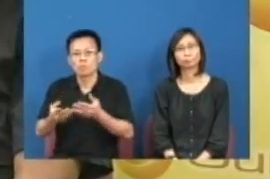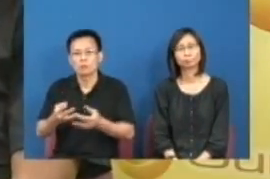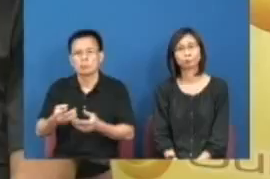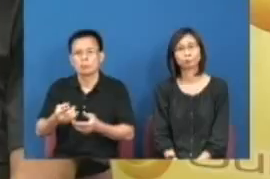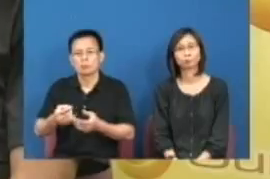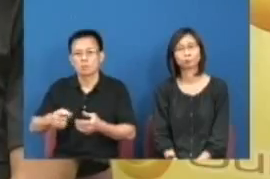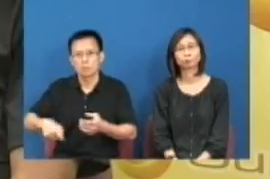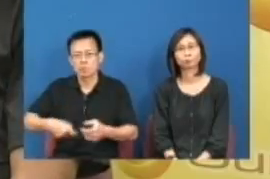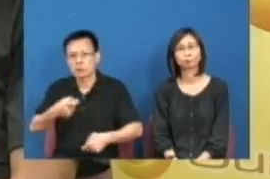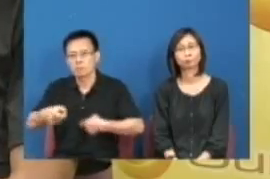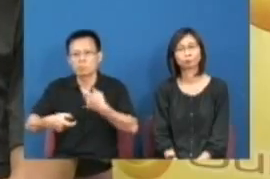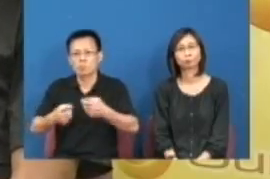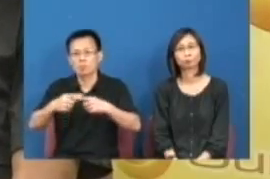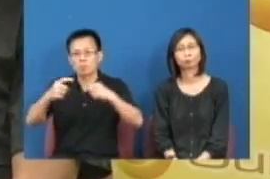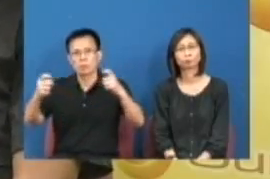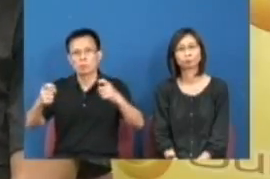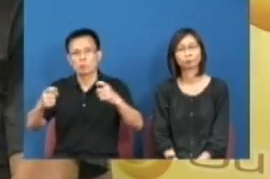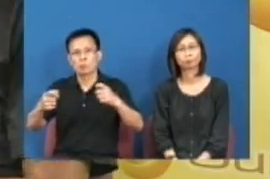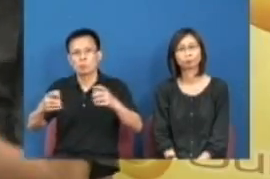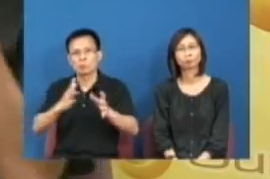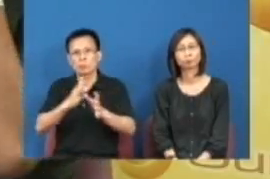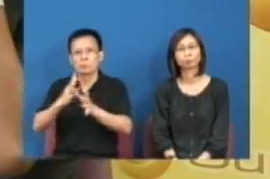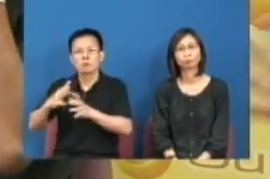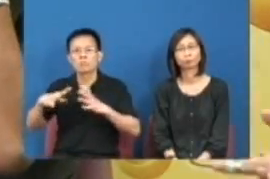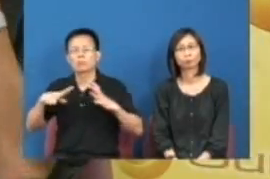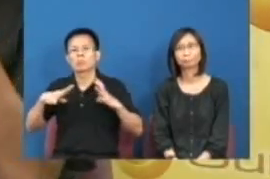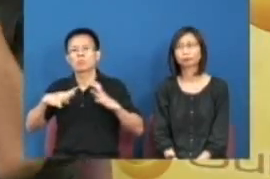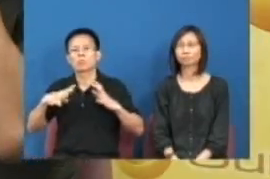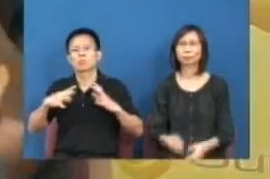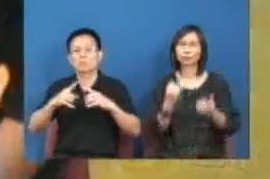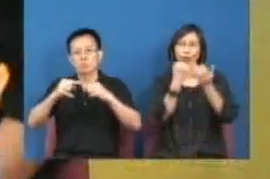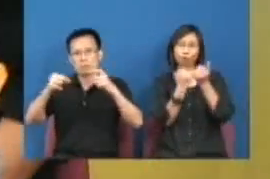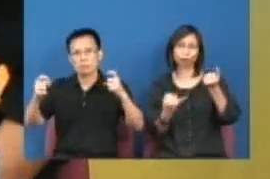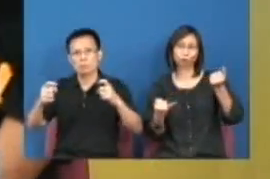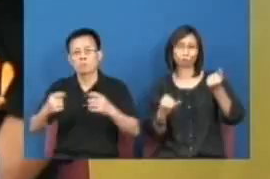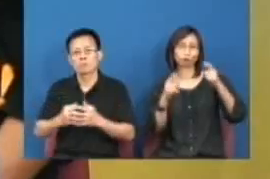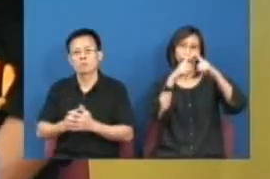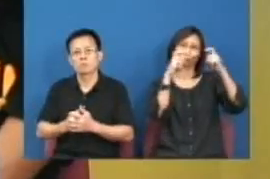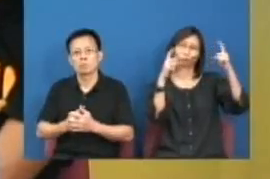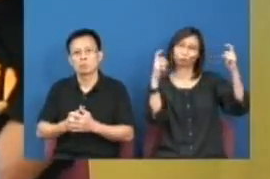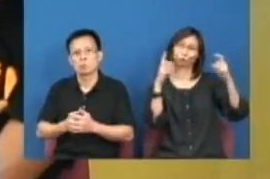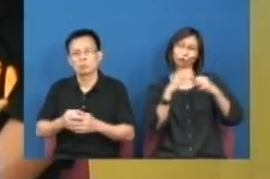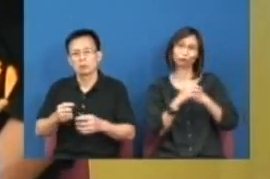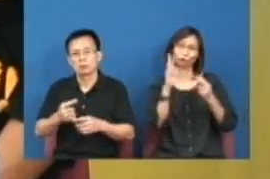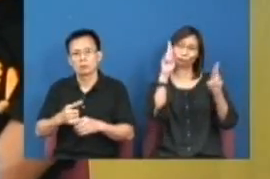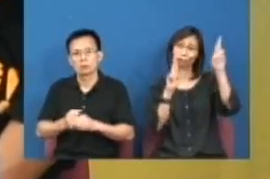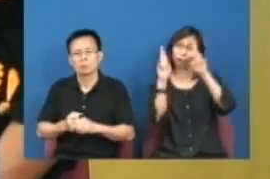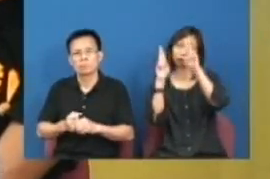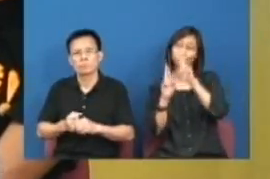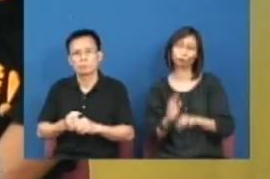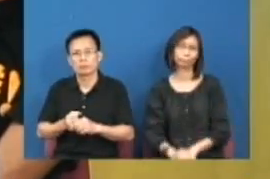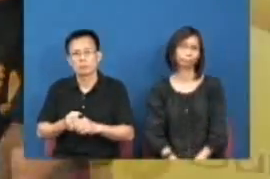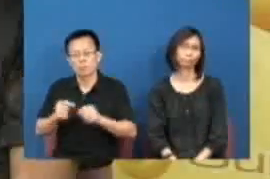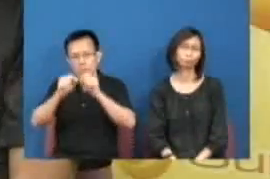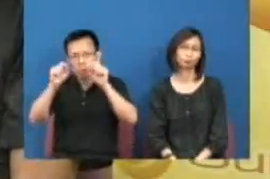市，度假城市也好，即是總之行品 山仔城市啊， 即是總之是給服務的。現在